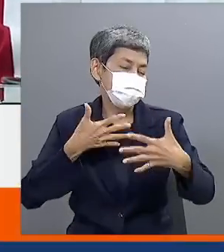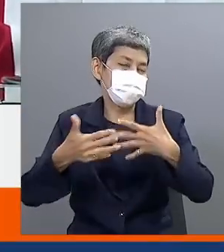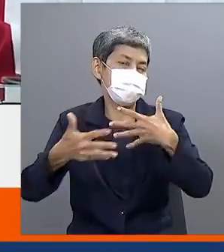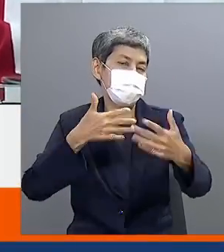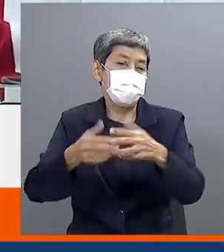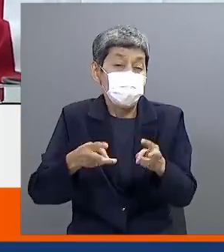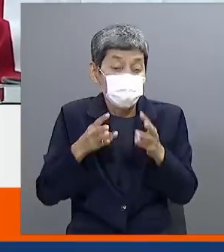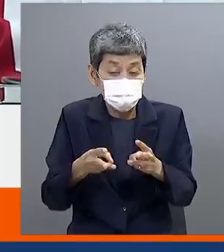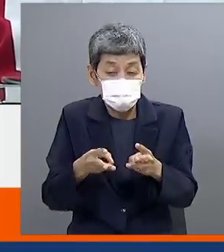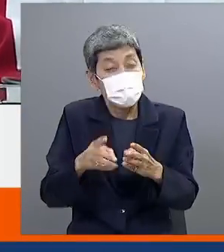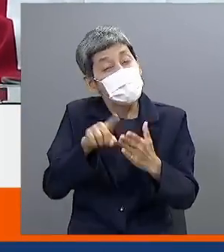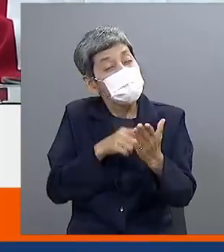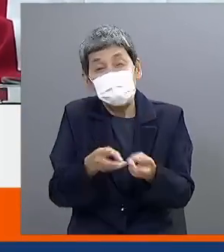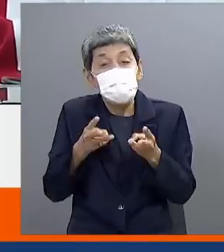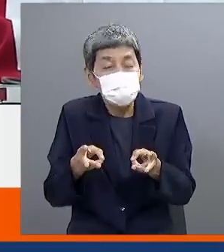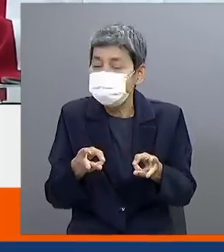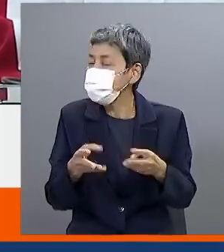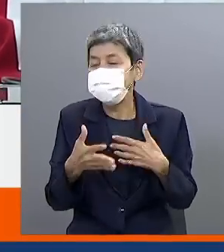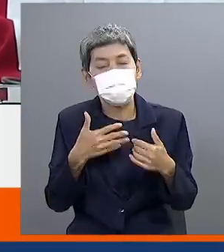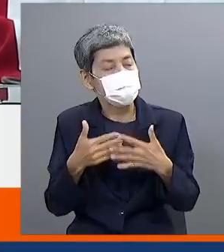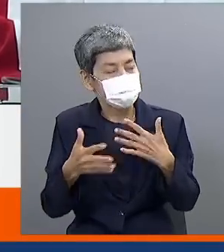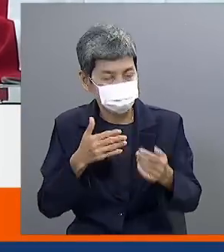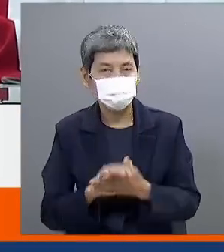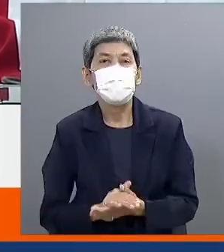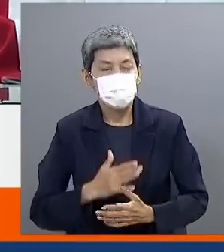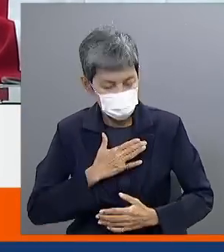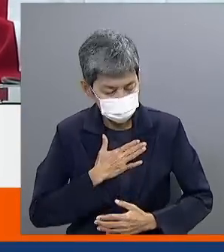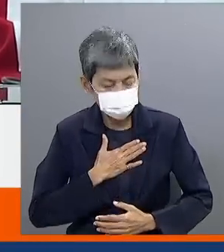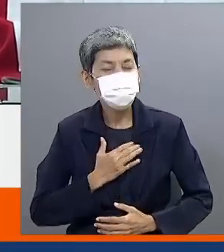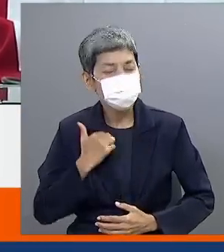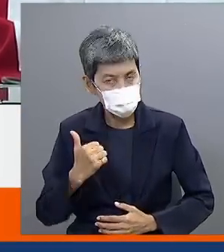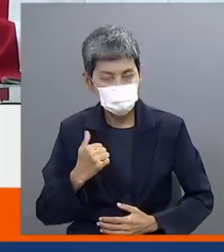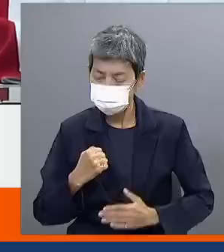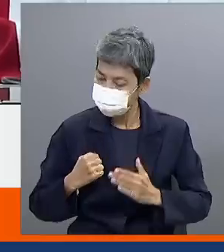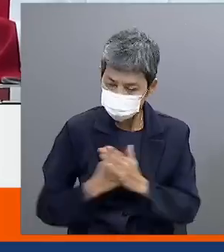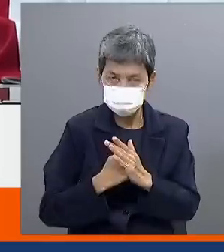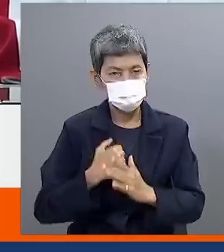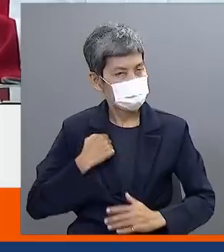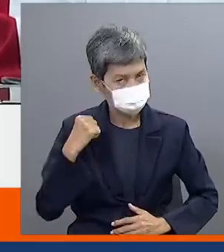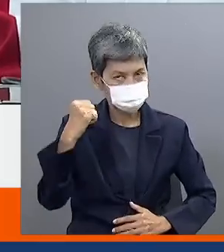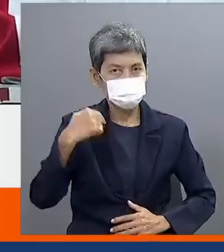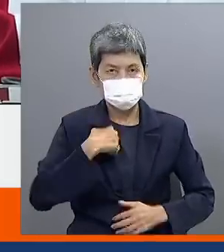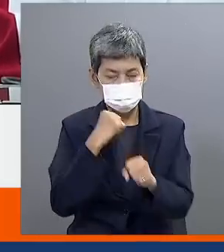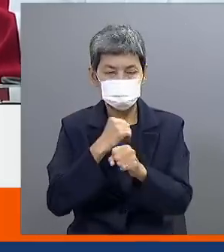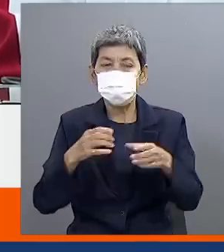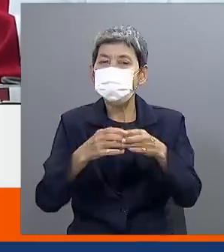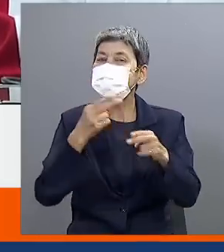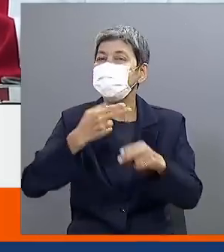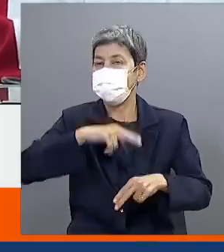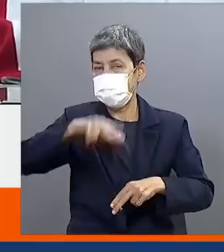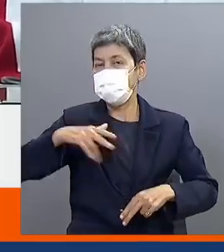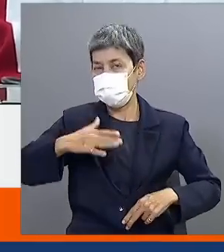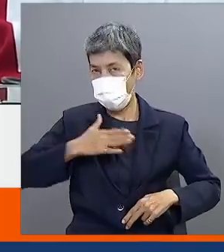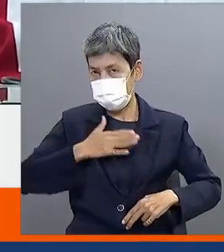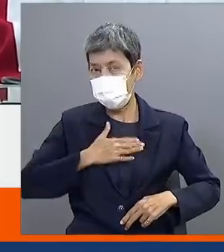ตั้งจะเป็นอย่างไรนะครับเรามั่นใจเราสู้ทุกอย่างสู้เต็มที่นะครับในนามของพรรคเพื่อไทยเราแ